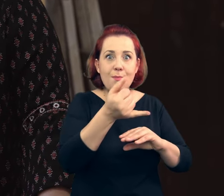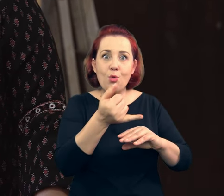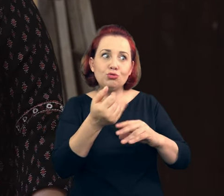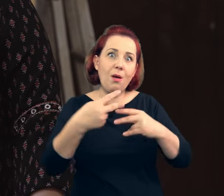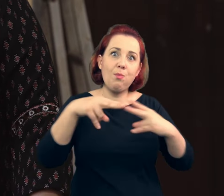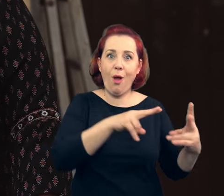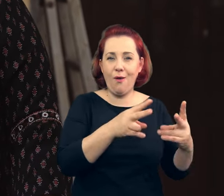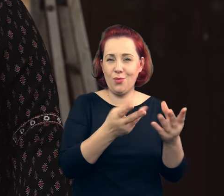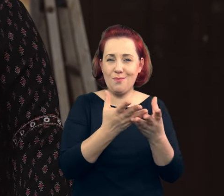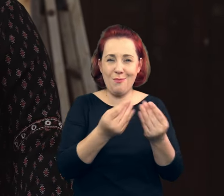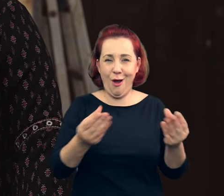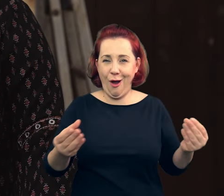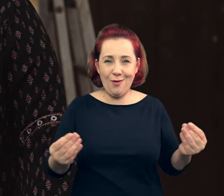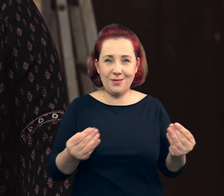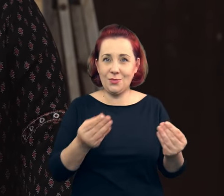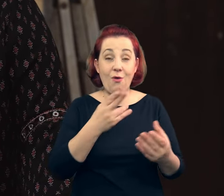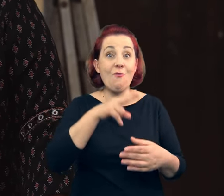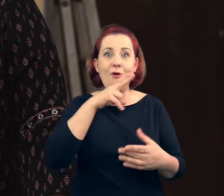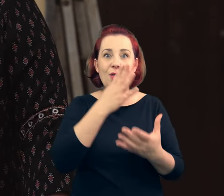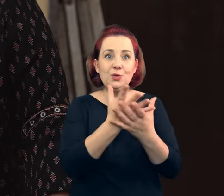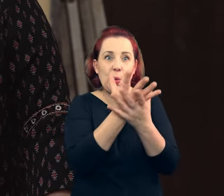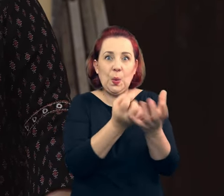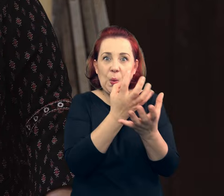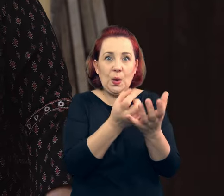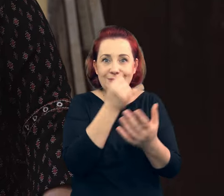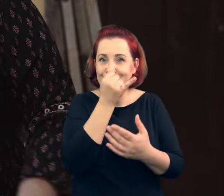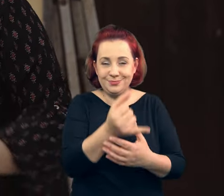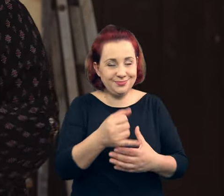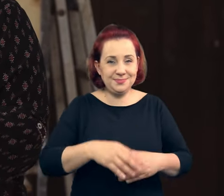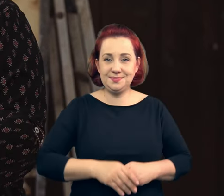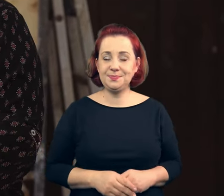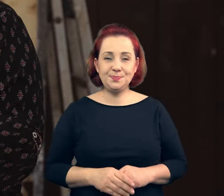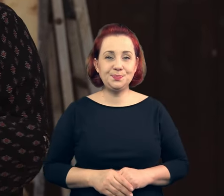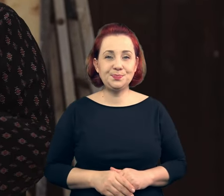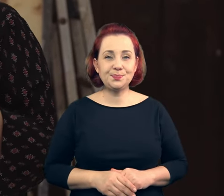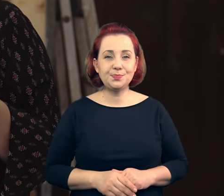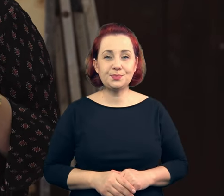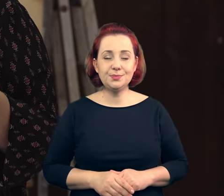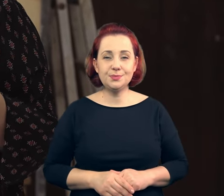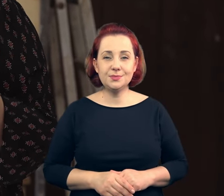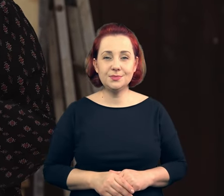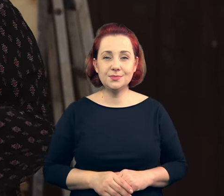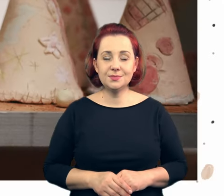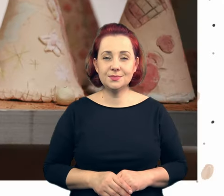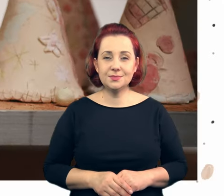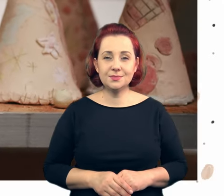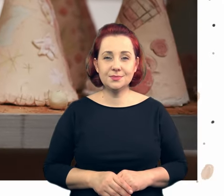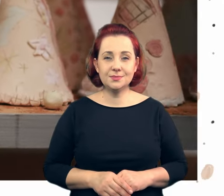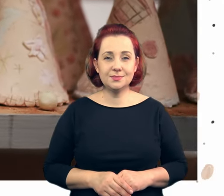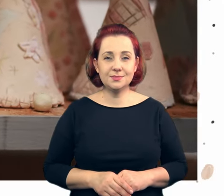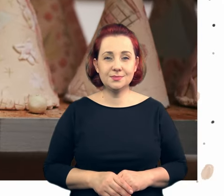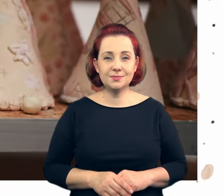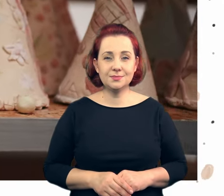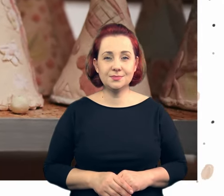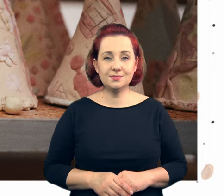powrotem namoczyć. Wody już nie będzie piła na tyle, żeby z podwrotem być plastyczna. I